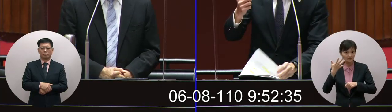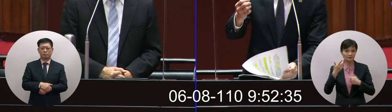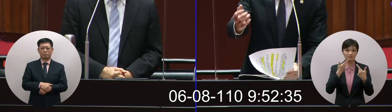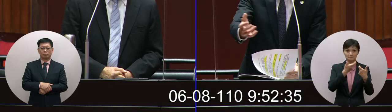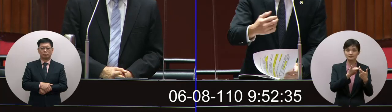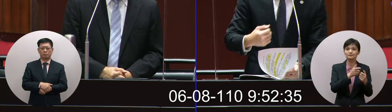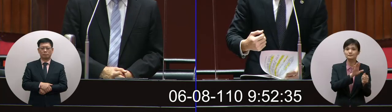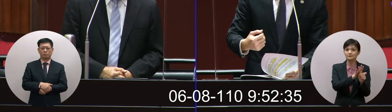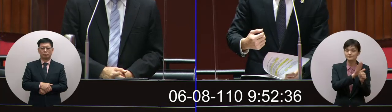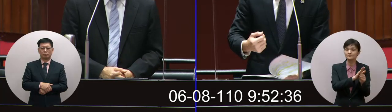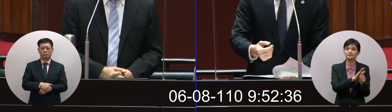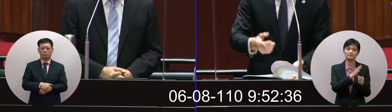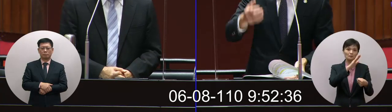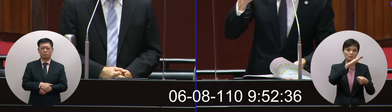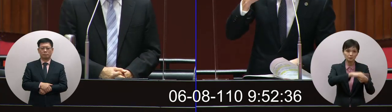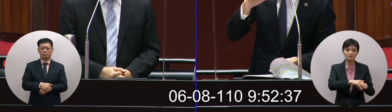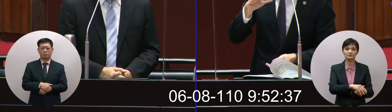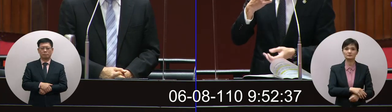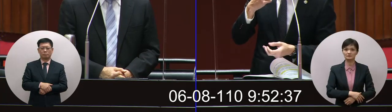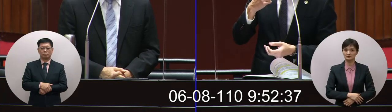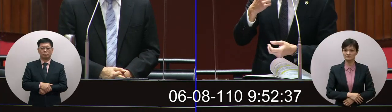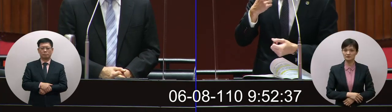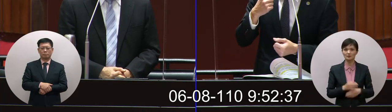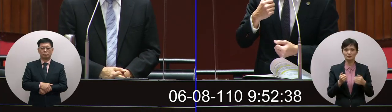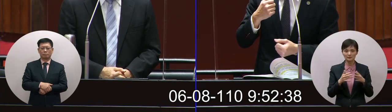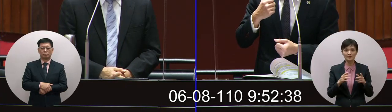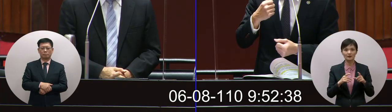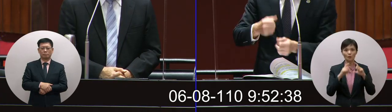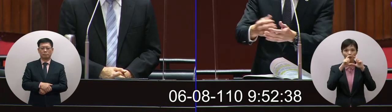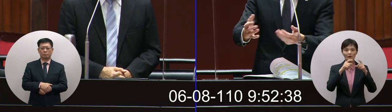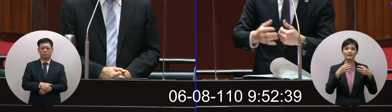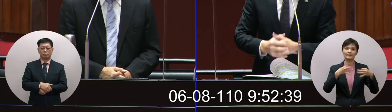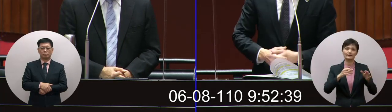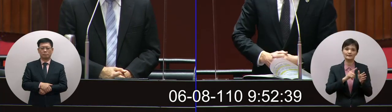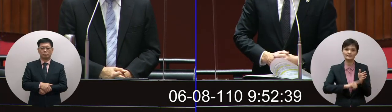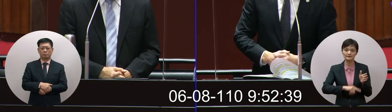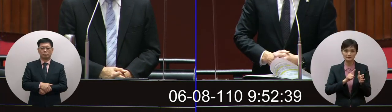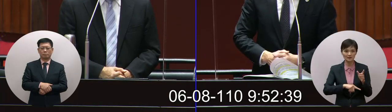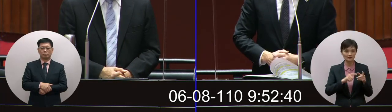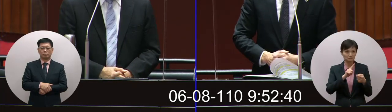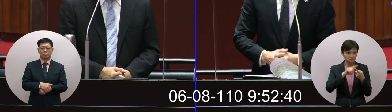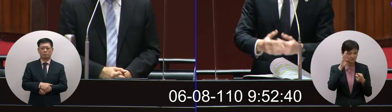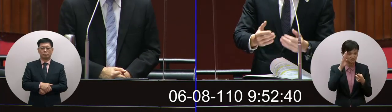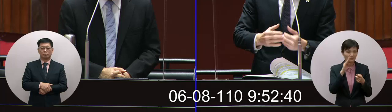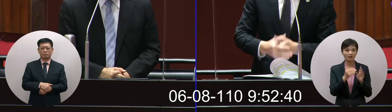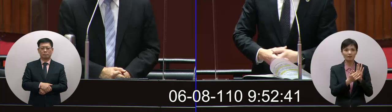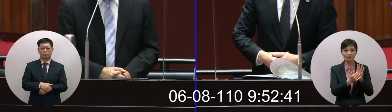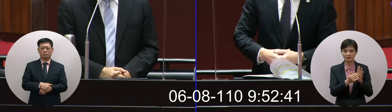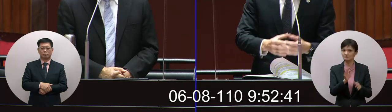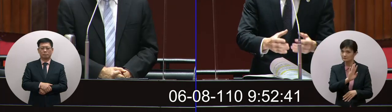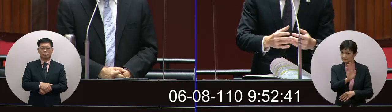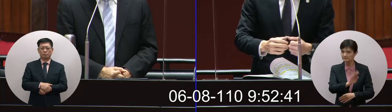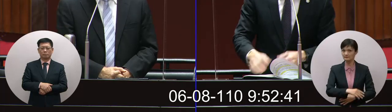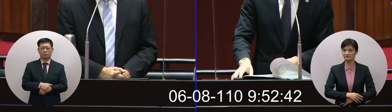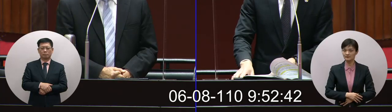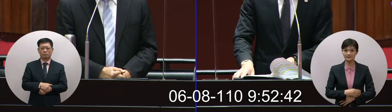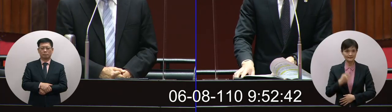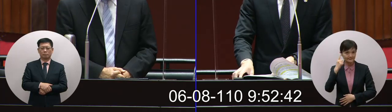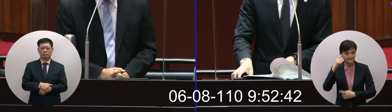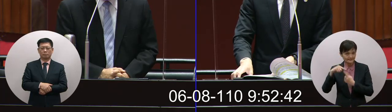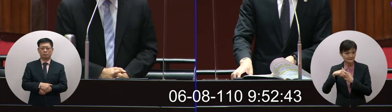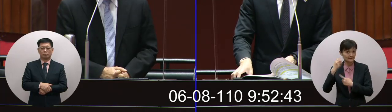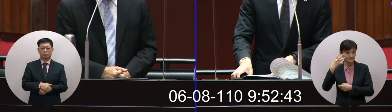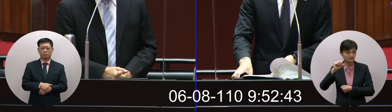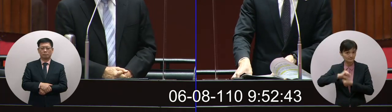来改补起来，卖讲干那改讲啊，歹势你都无呢，吼、哦，这会当做，所以讲新的方案来去补助这个人，